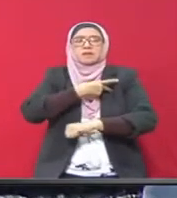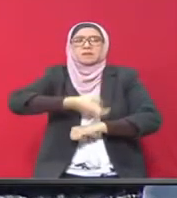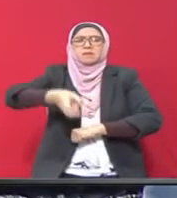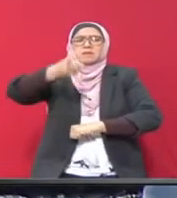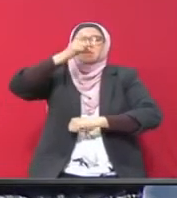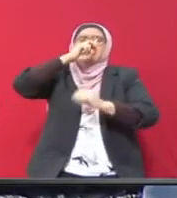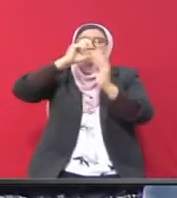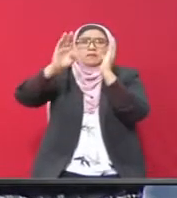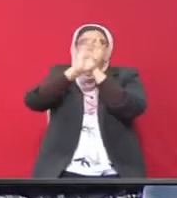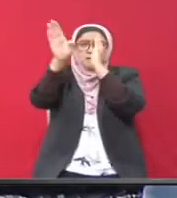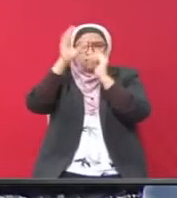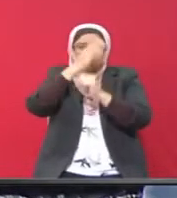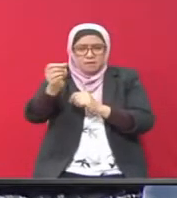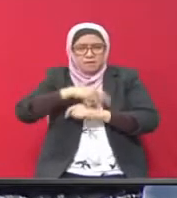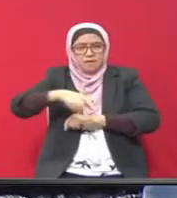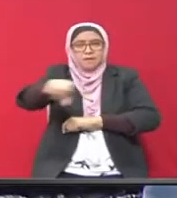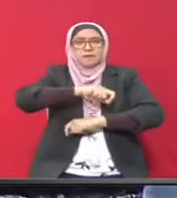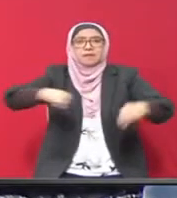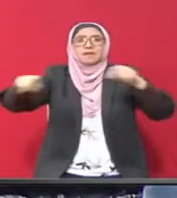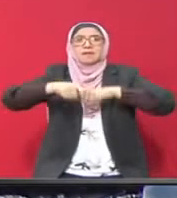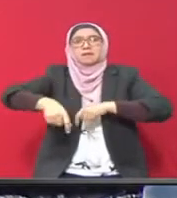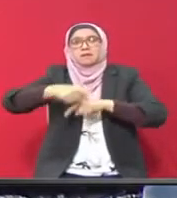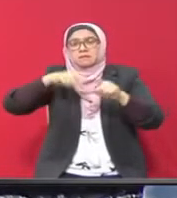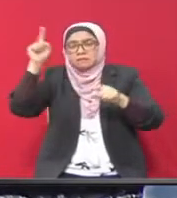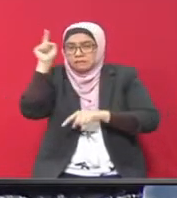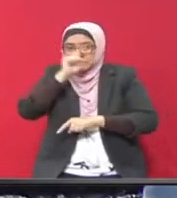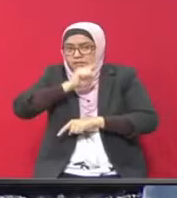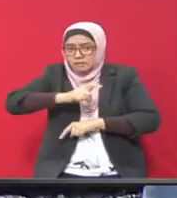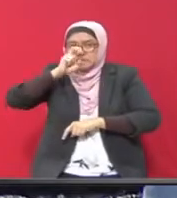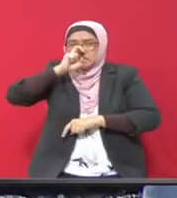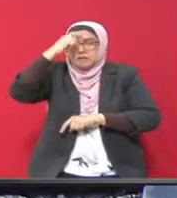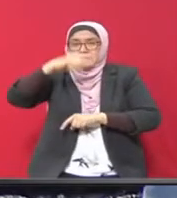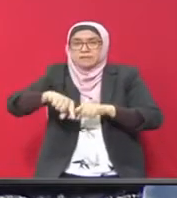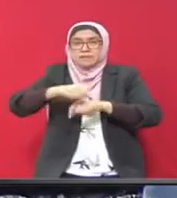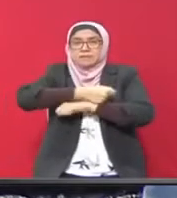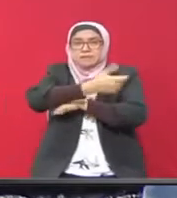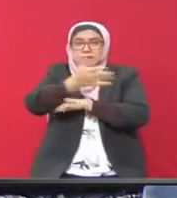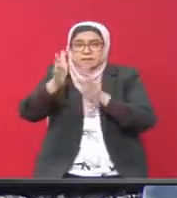dan kita mengambil tindakan yang lebih tegas reog nelayan-nelayan asing cuma ngasih CV